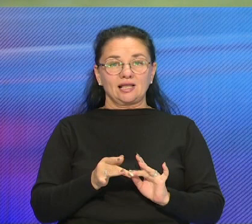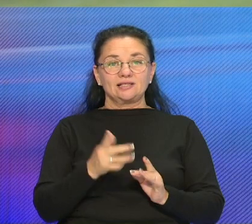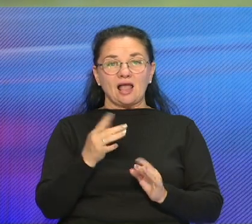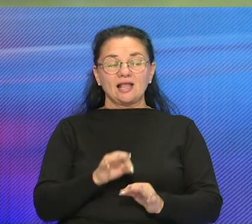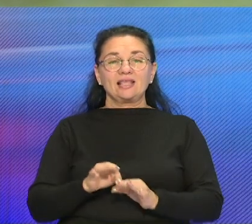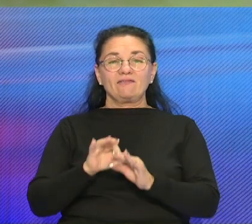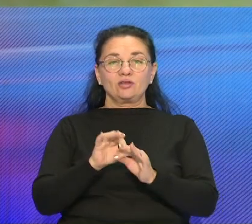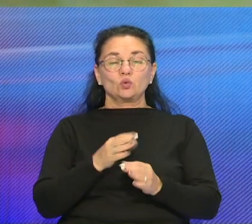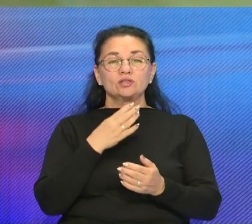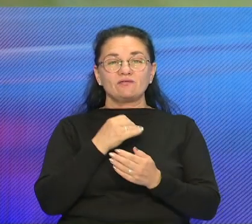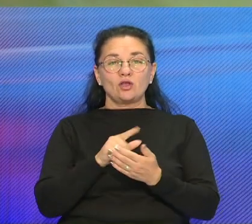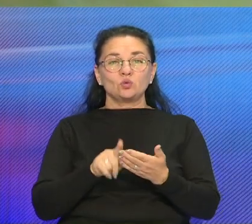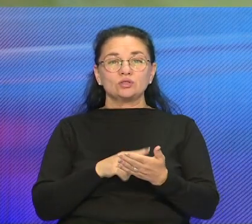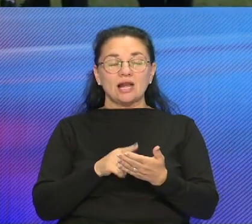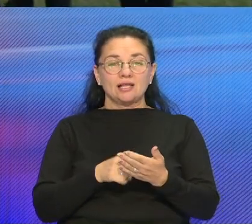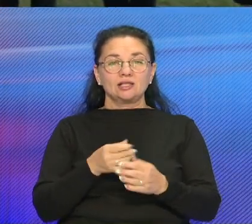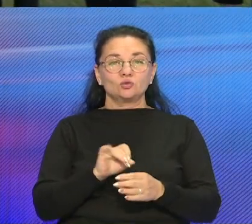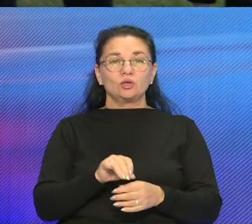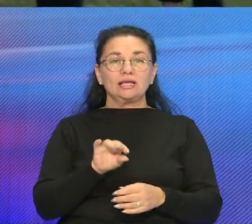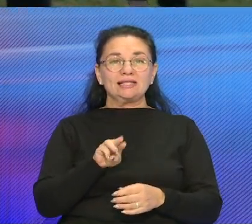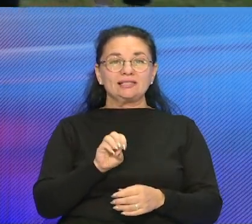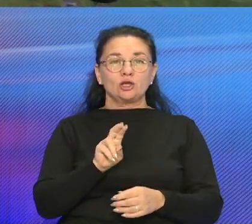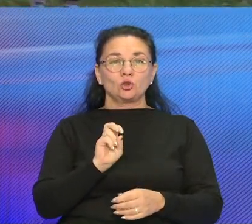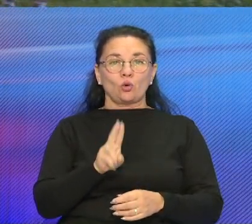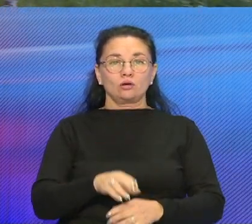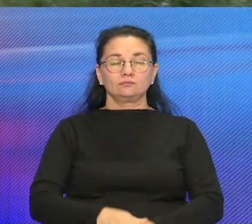наведусь сторонку у Инстаграм и ТикТок.